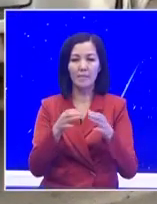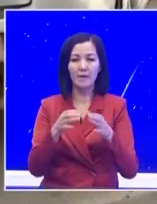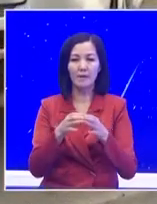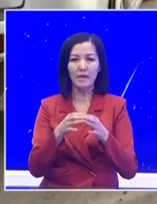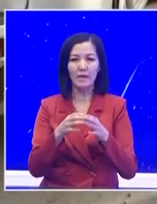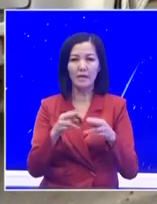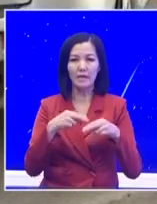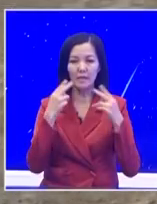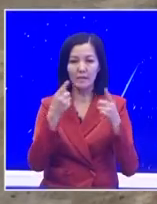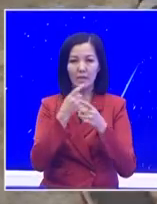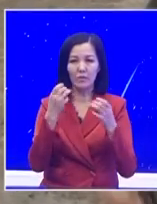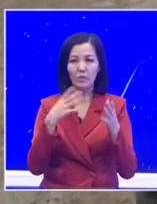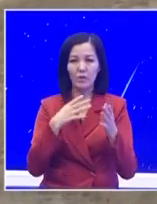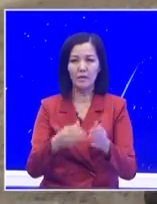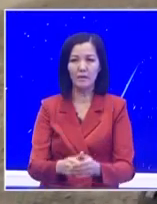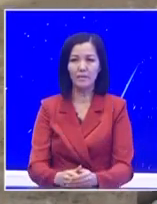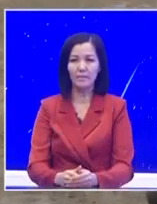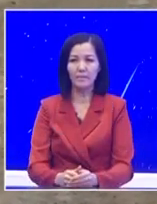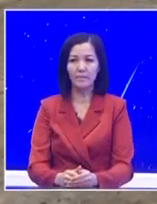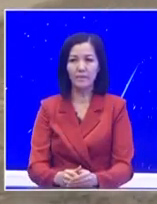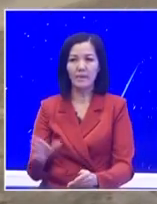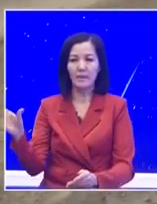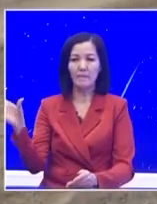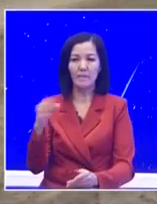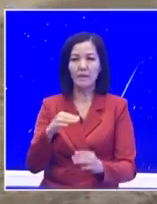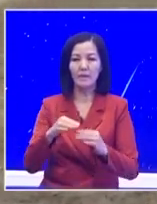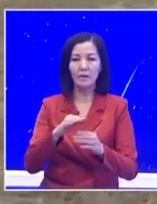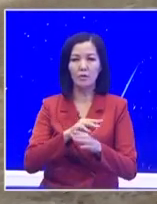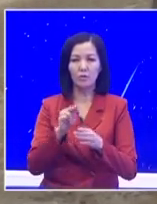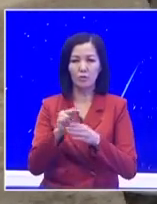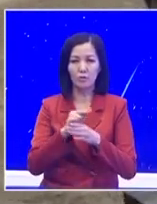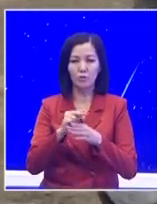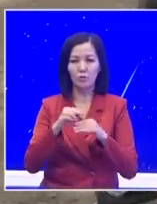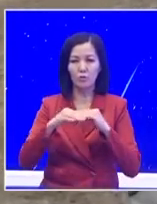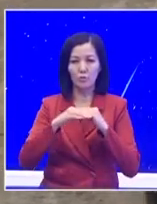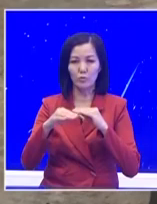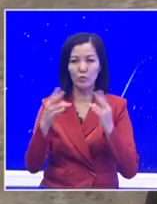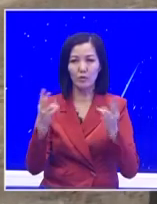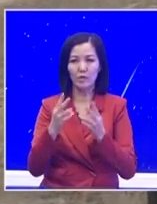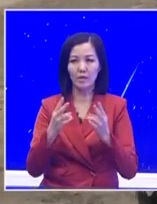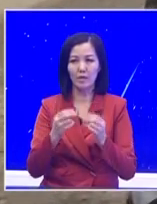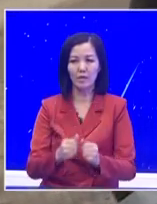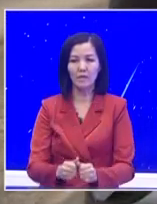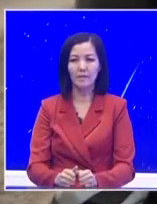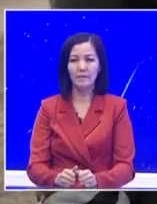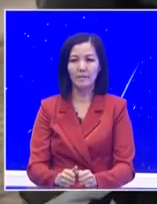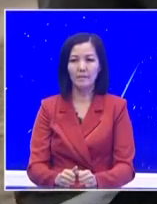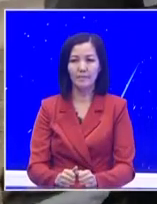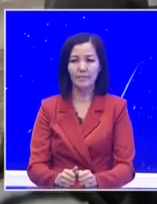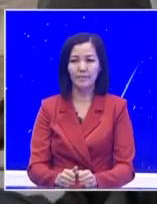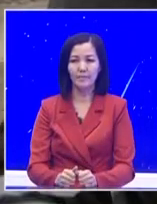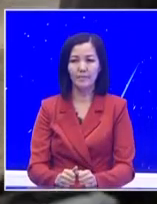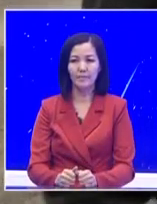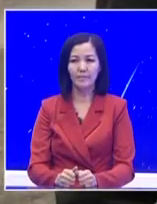үшінде ескерту алды. Маңдарын түзілетіңіздер. Қазір базаға барып, қағаз алып отырамыз.